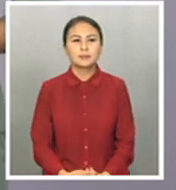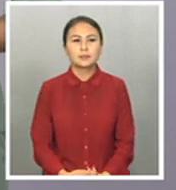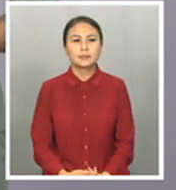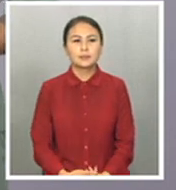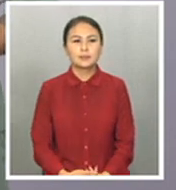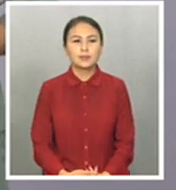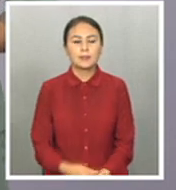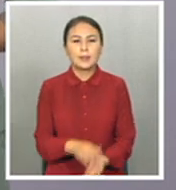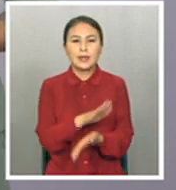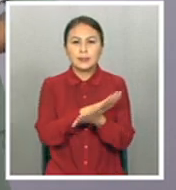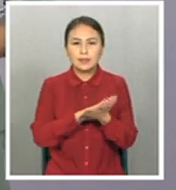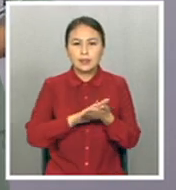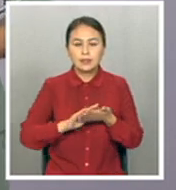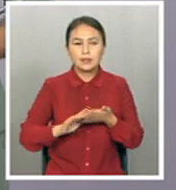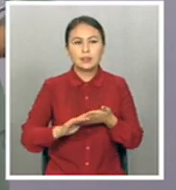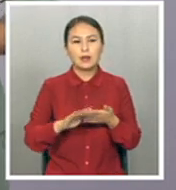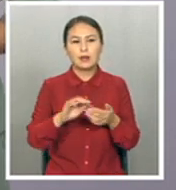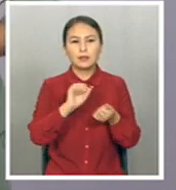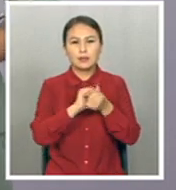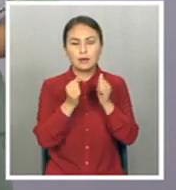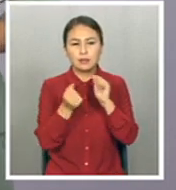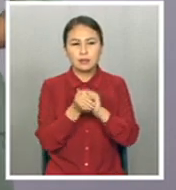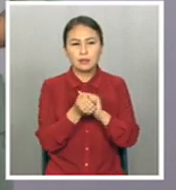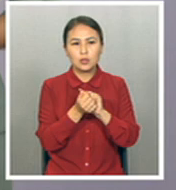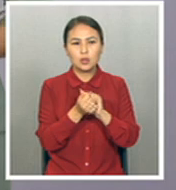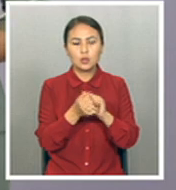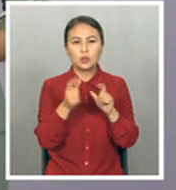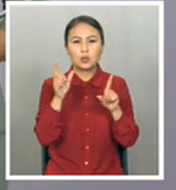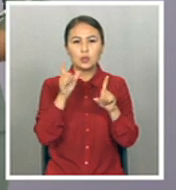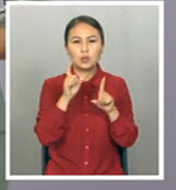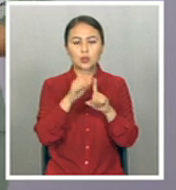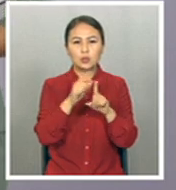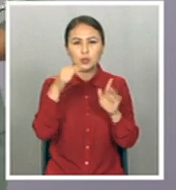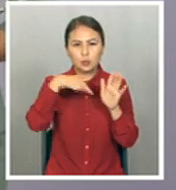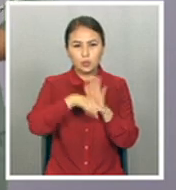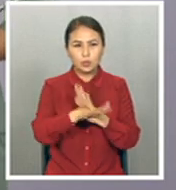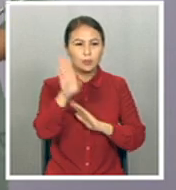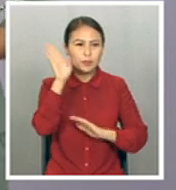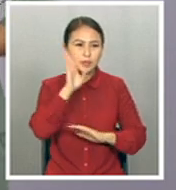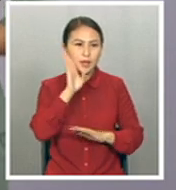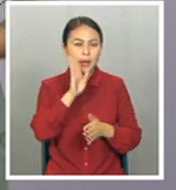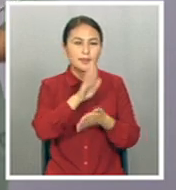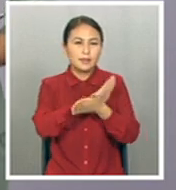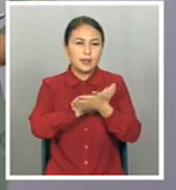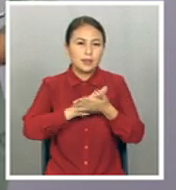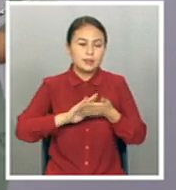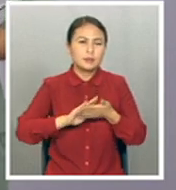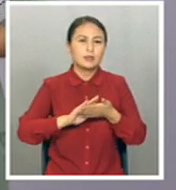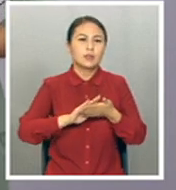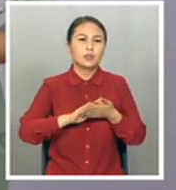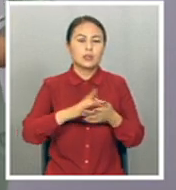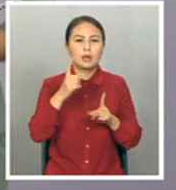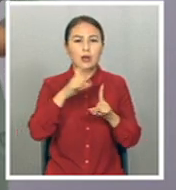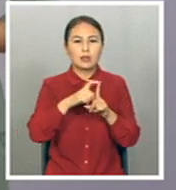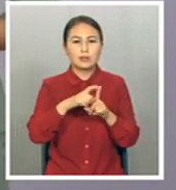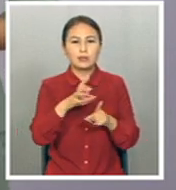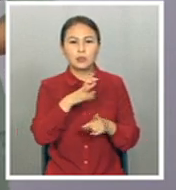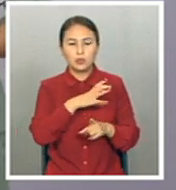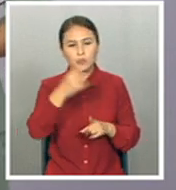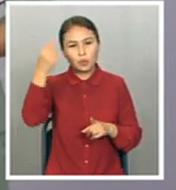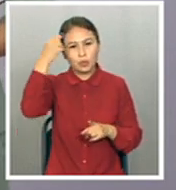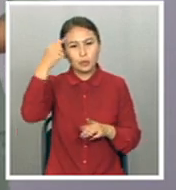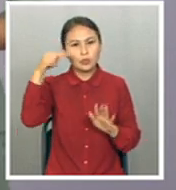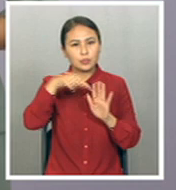жатқайтайық. Таза мінсіз асыл тас су түбінде жатады. Таза мінсіз асыл сөз ой